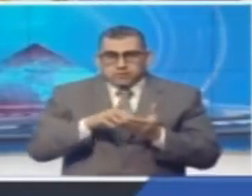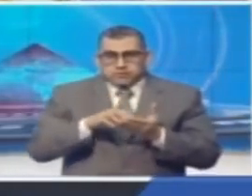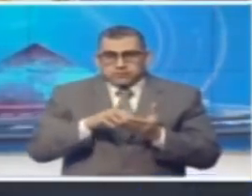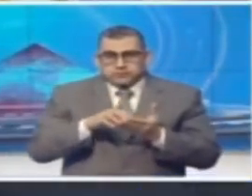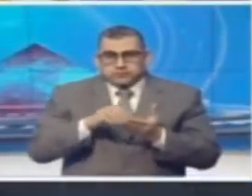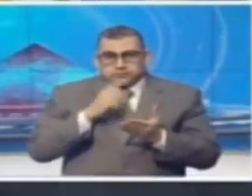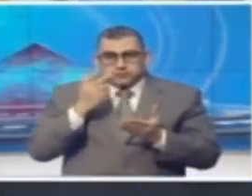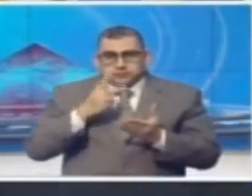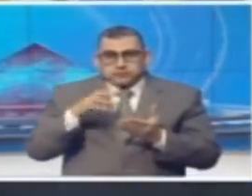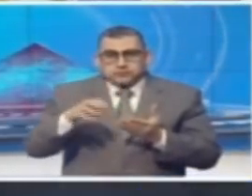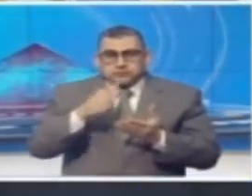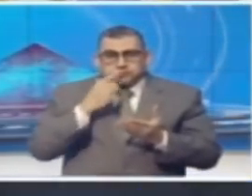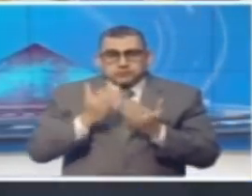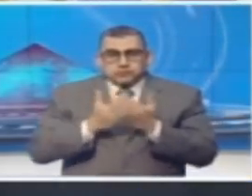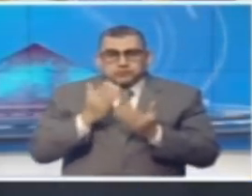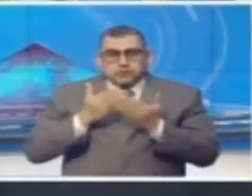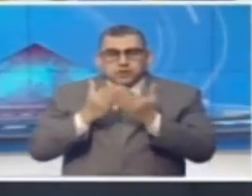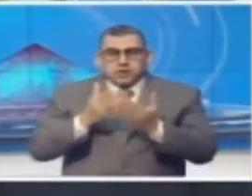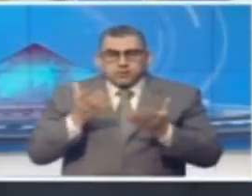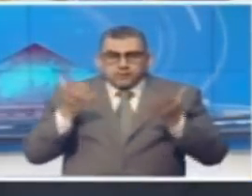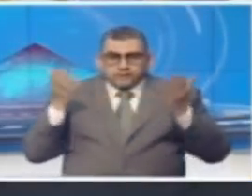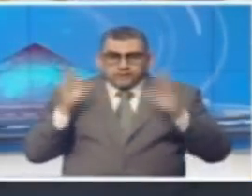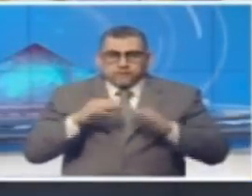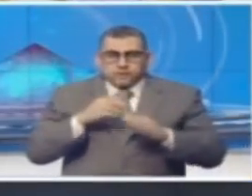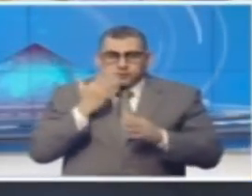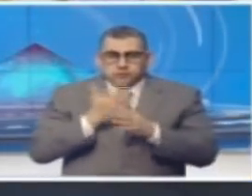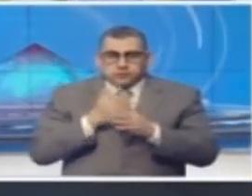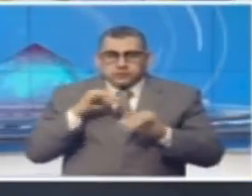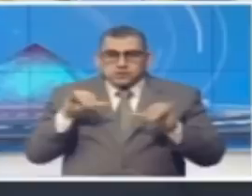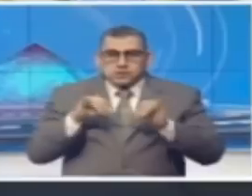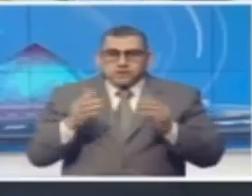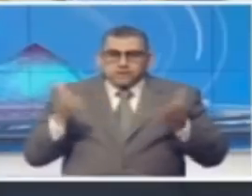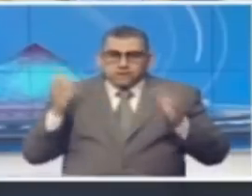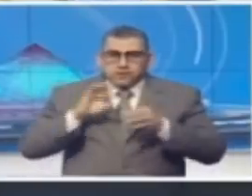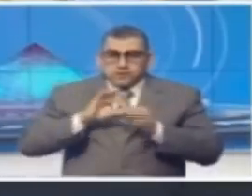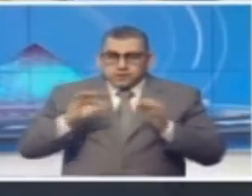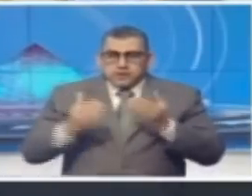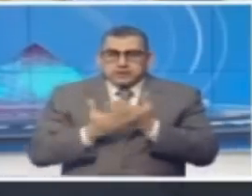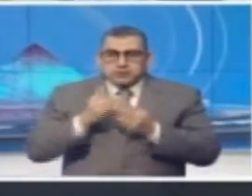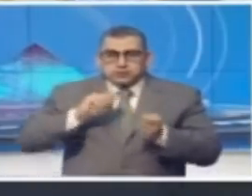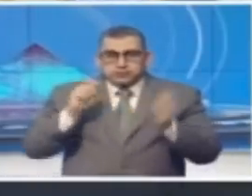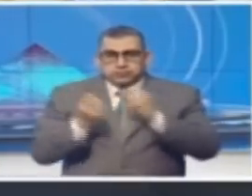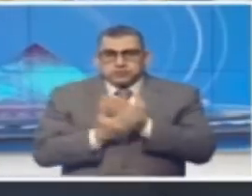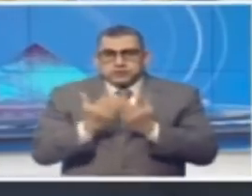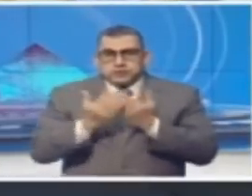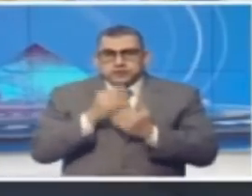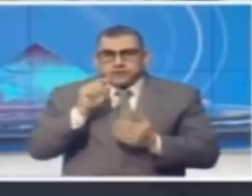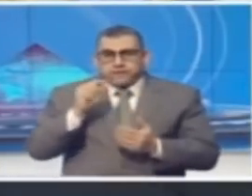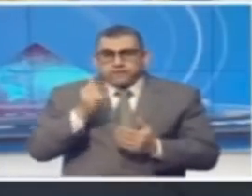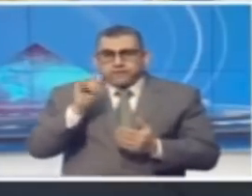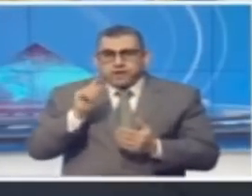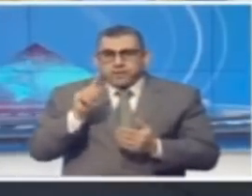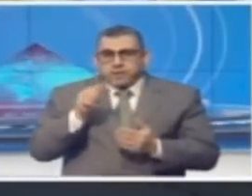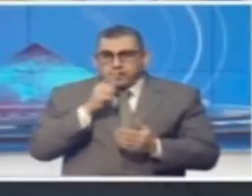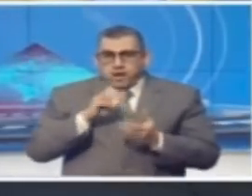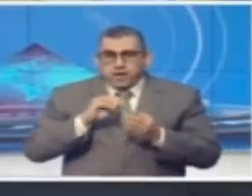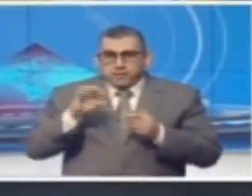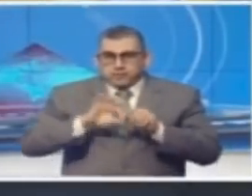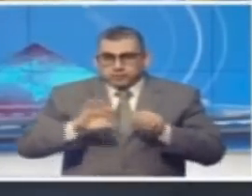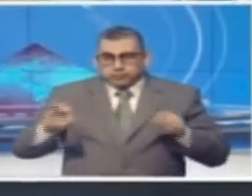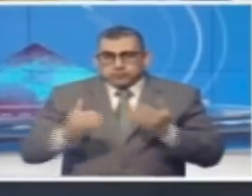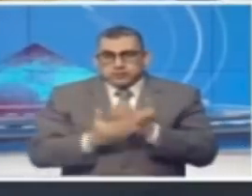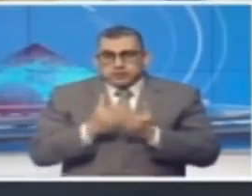المحاب، سيادة الوزير صدق بامتداد كابلات الفايبر ليهم، وفعلا تم امتدادها فعلا كابلات الفايبر ديت، وجاري حاليا ده